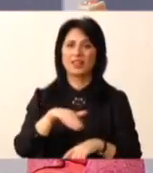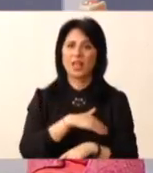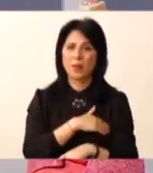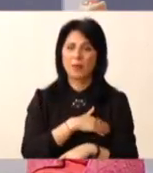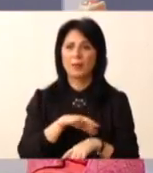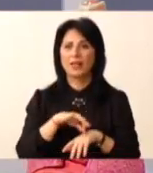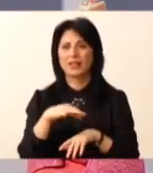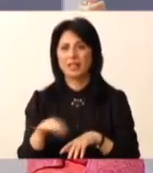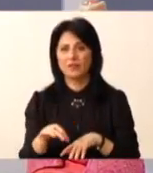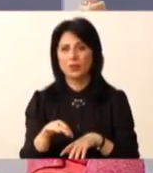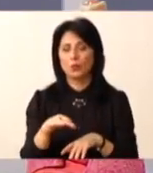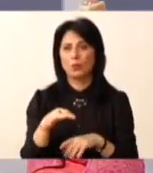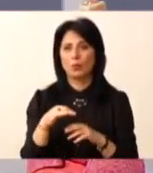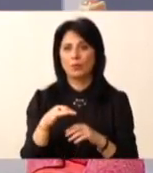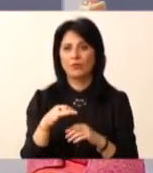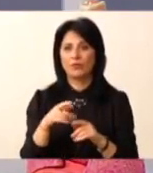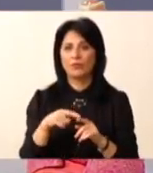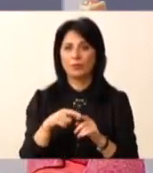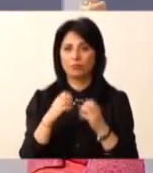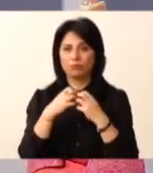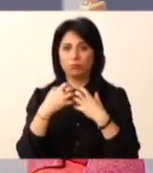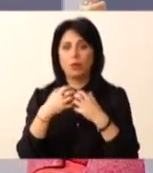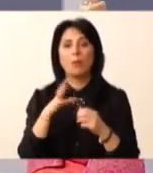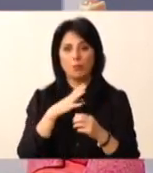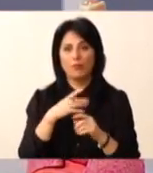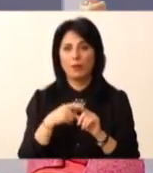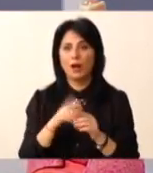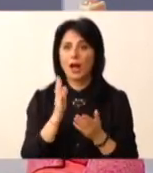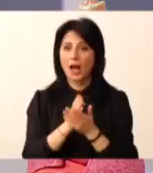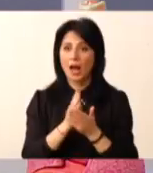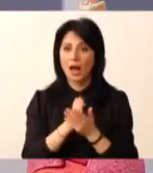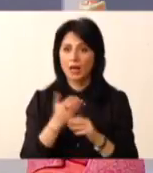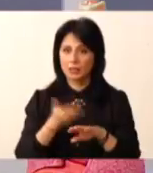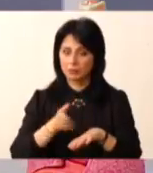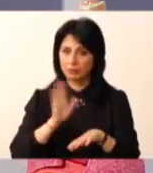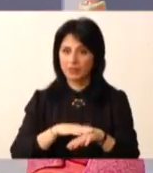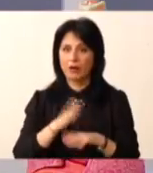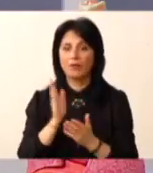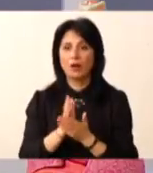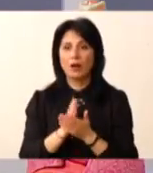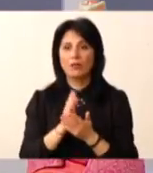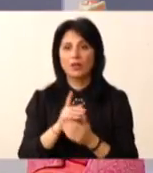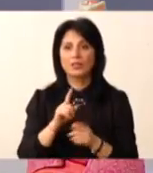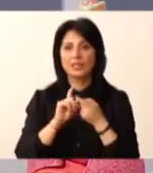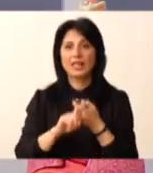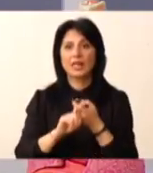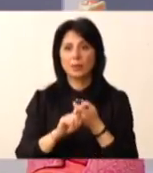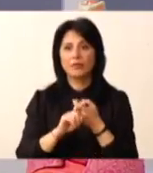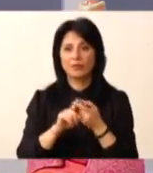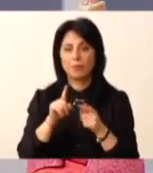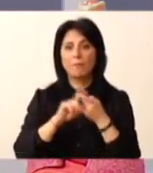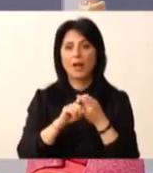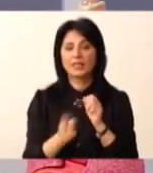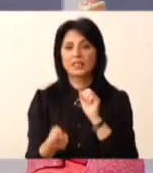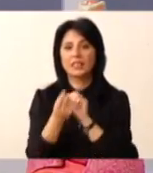ტემპერატურა, მტკივნეულობა, ზომაში გადიდება და ასე შემდეგ, არის მწვავე თიროიდიტიც, რომელიც ბაქტერიული გენეზის,